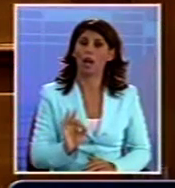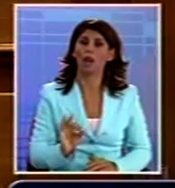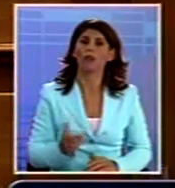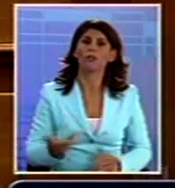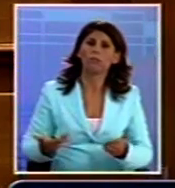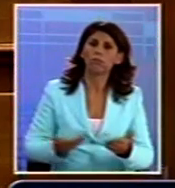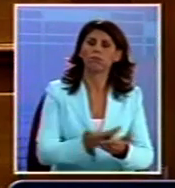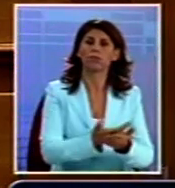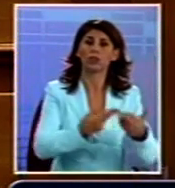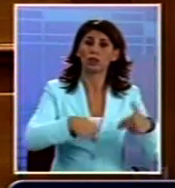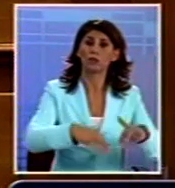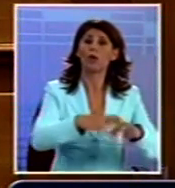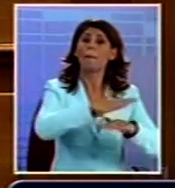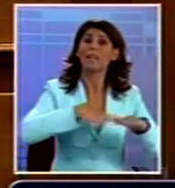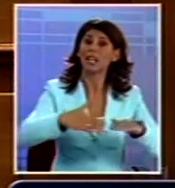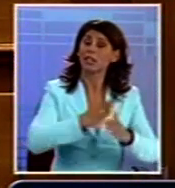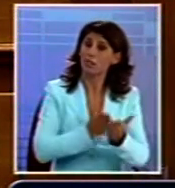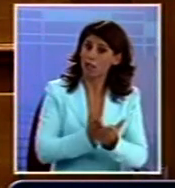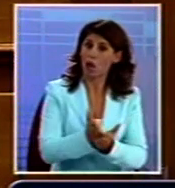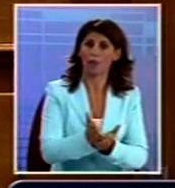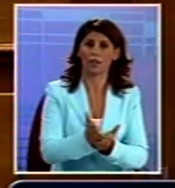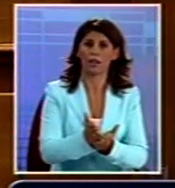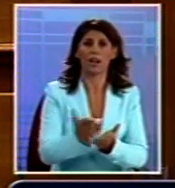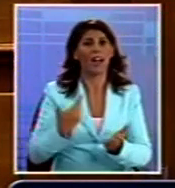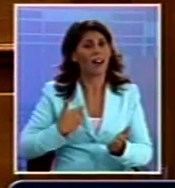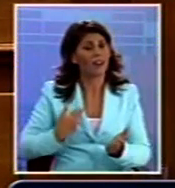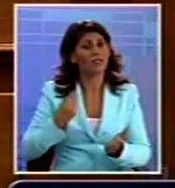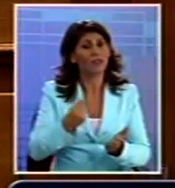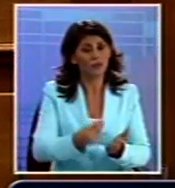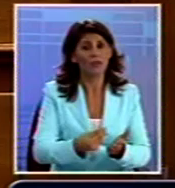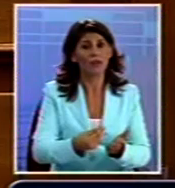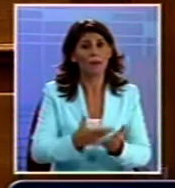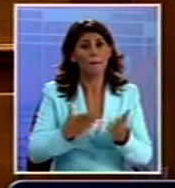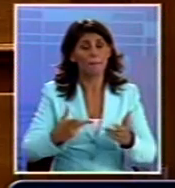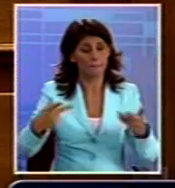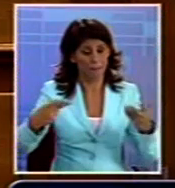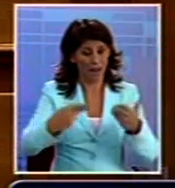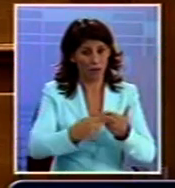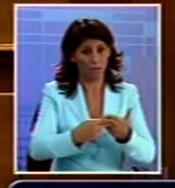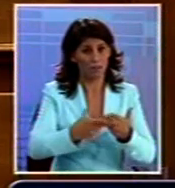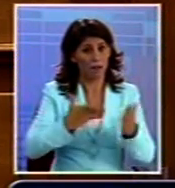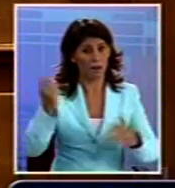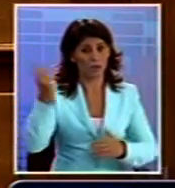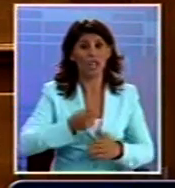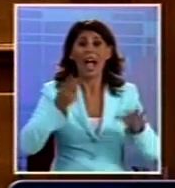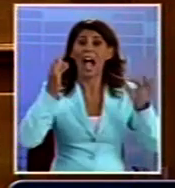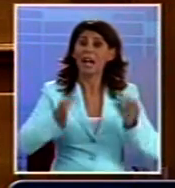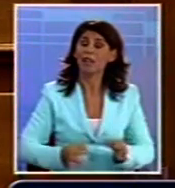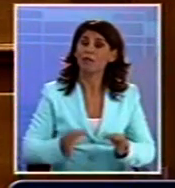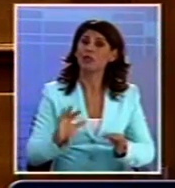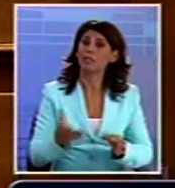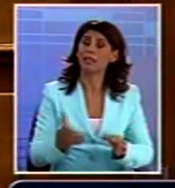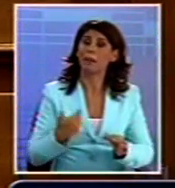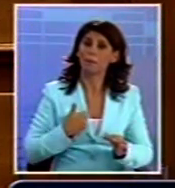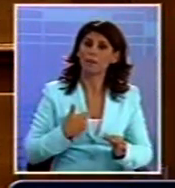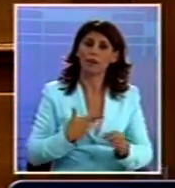προσφυγές τους στο Συμβούλιο Επικρατείας δικαιώθηκαν, αλλά τους δίνουμε μεγάλο μέρος των περικοπών που υπέστησαν ακριβώς γιατί στο μεταξύ